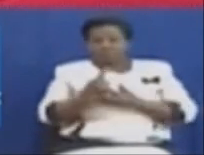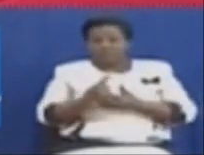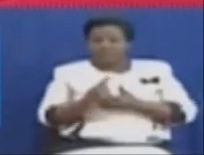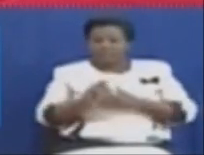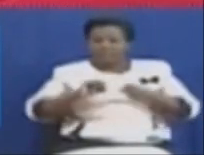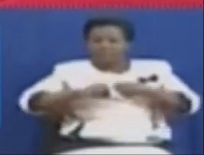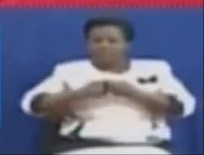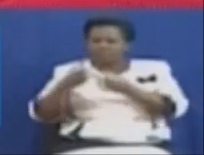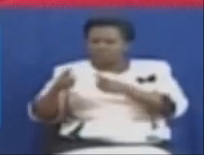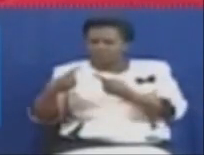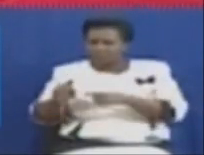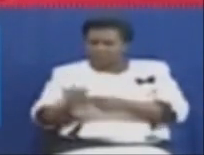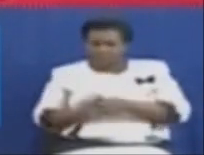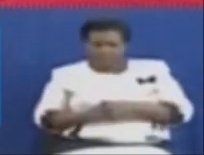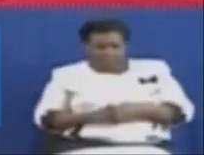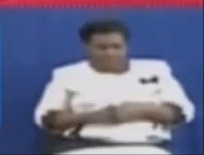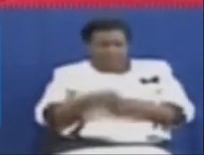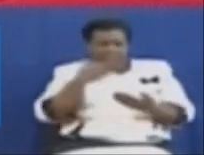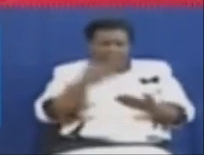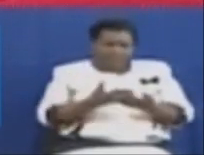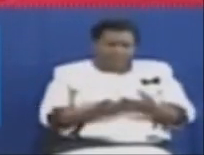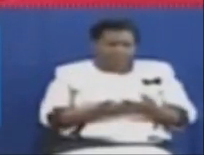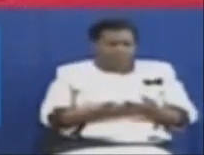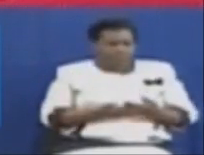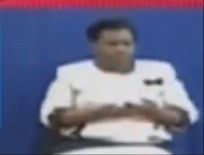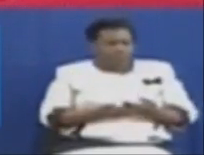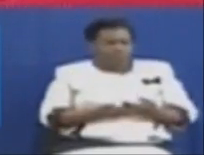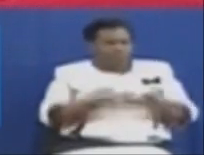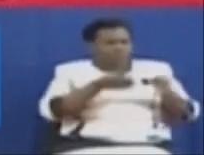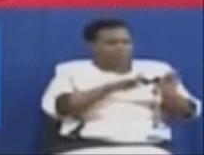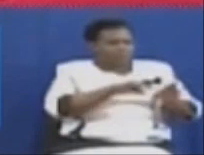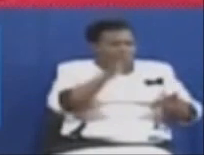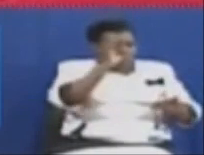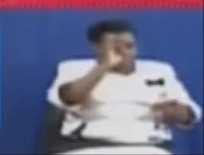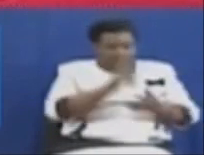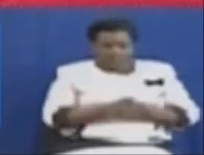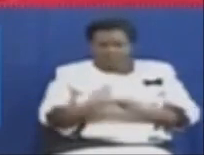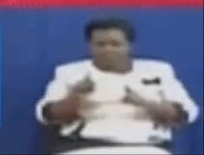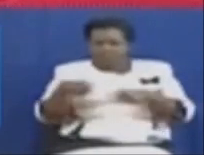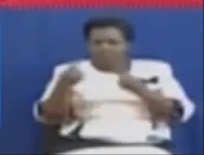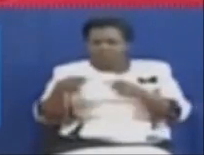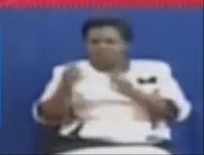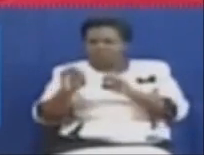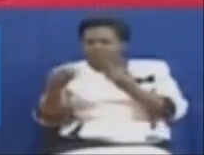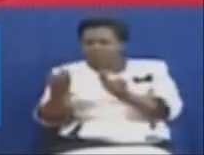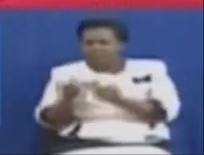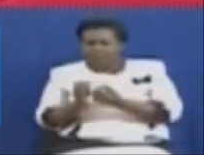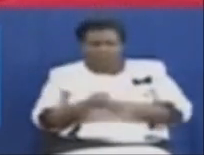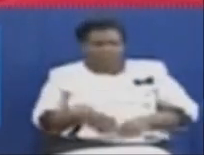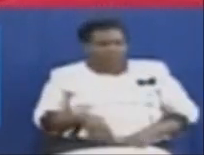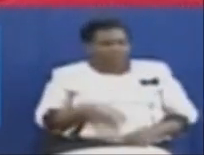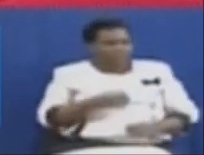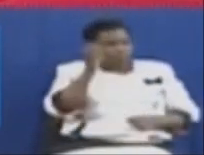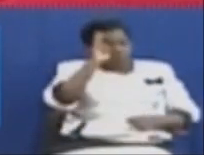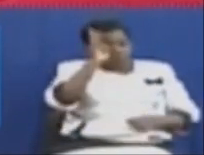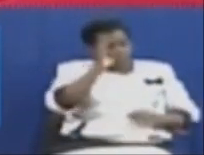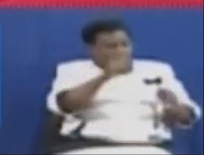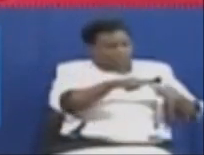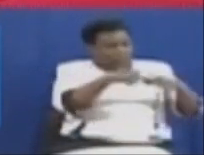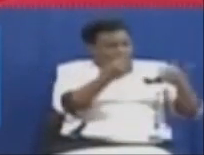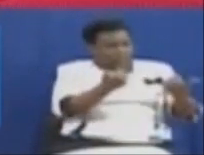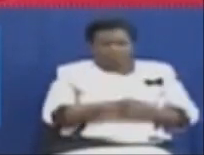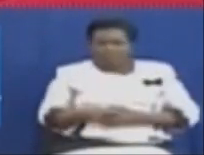wa viti maalum, sasa ulize swali lake. Swali linauliza, kumekuwa na ongezeko kubwa la watoto wa mitaani jijini Dar es